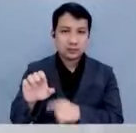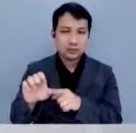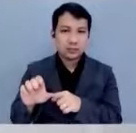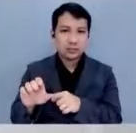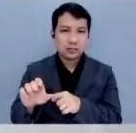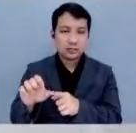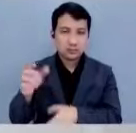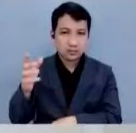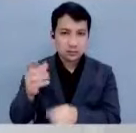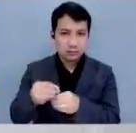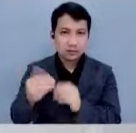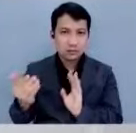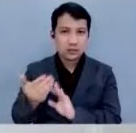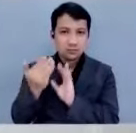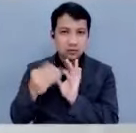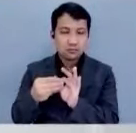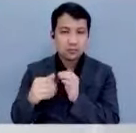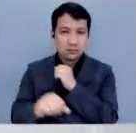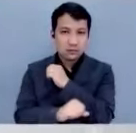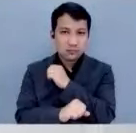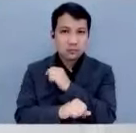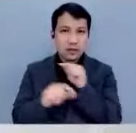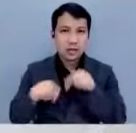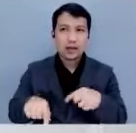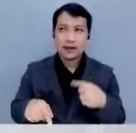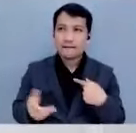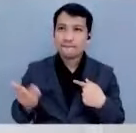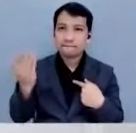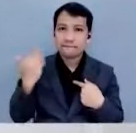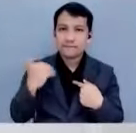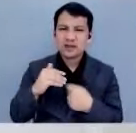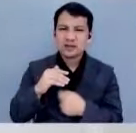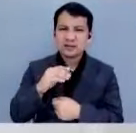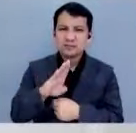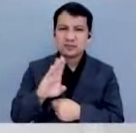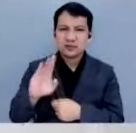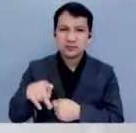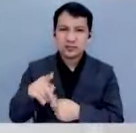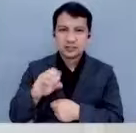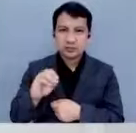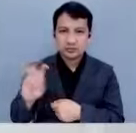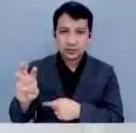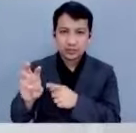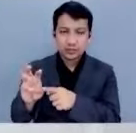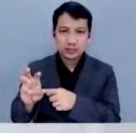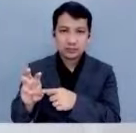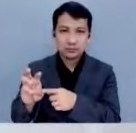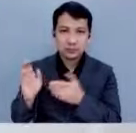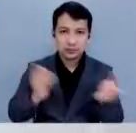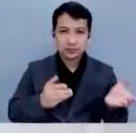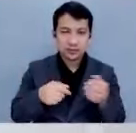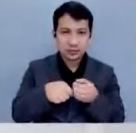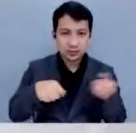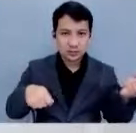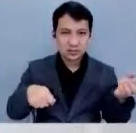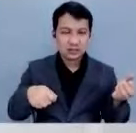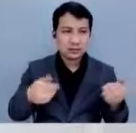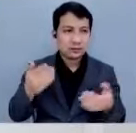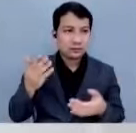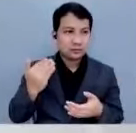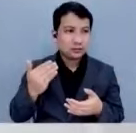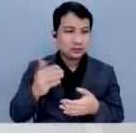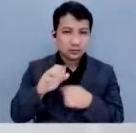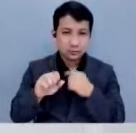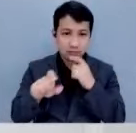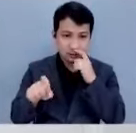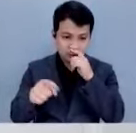na kakaharapin, na TEP, may kaso pa silang BP-06, yung concealing deadly weapon. At the same time, yung kaso pa nila na